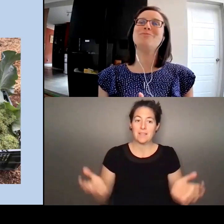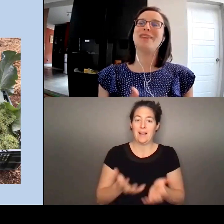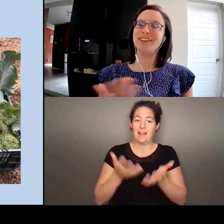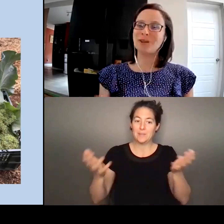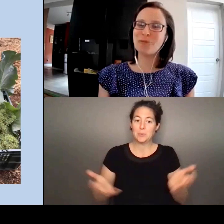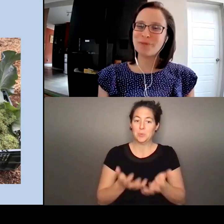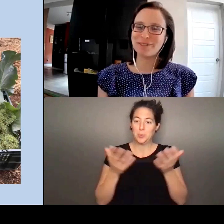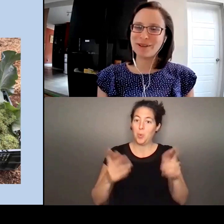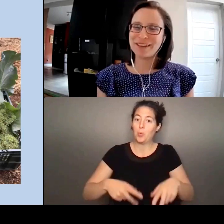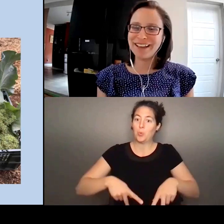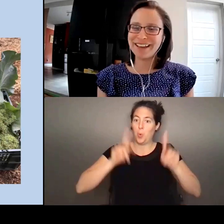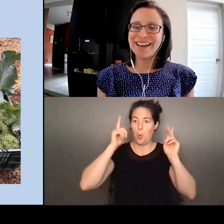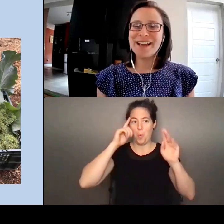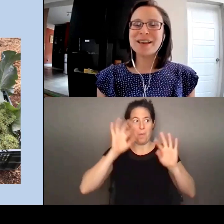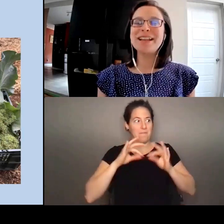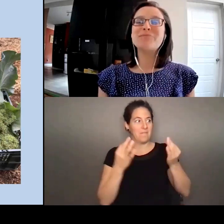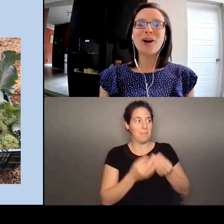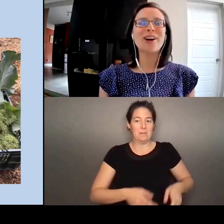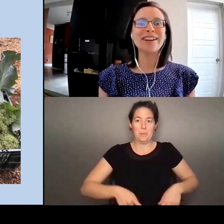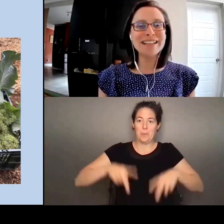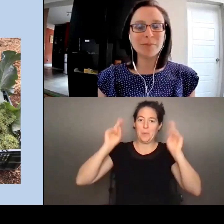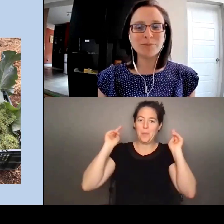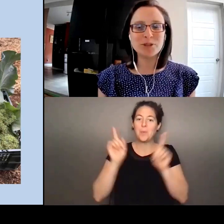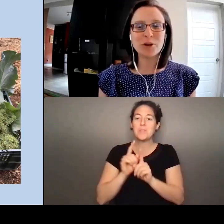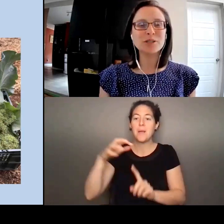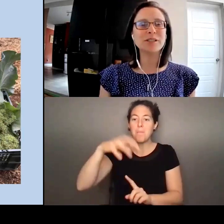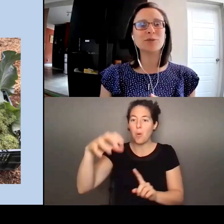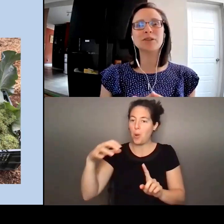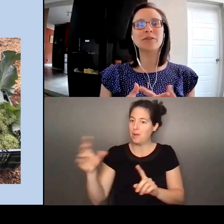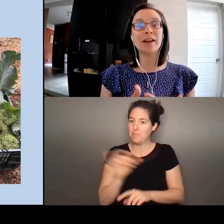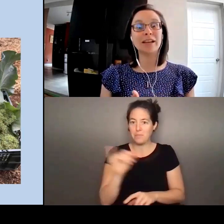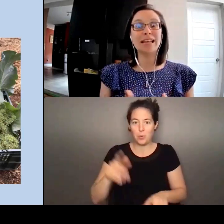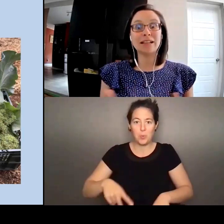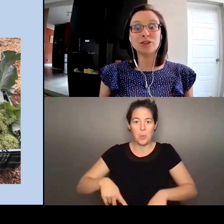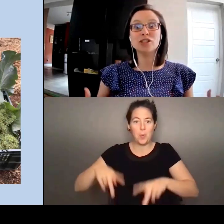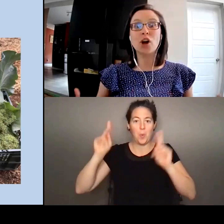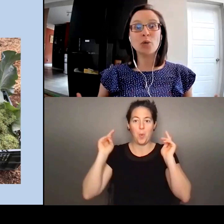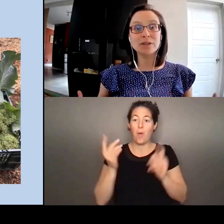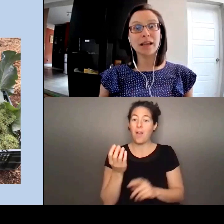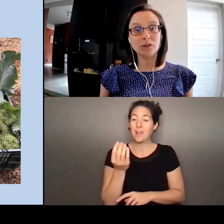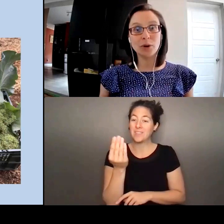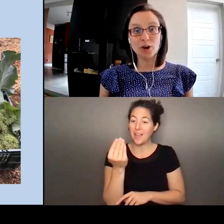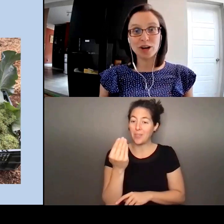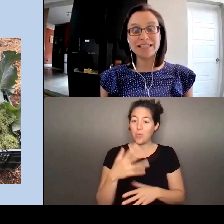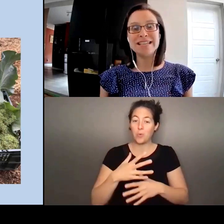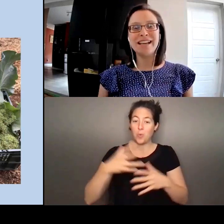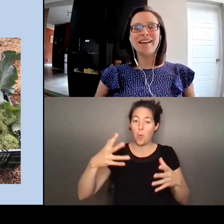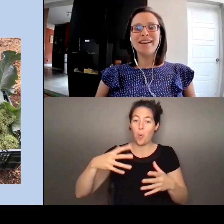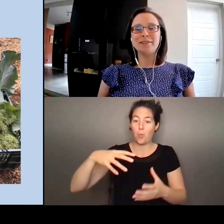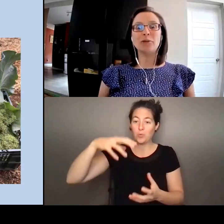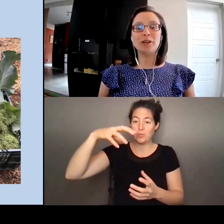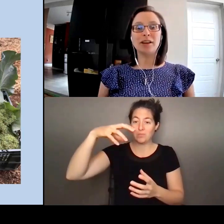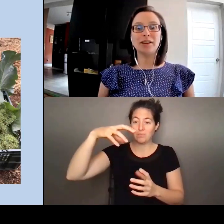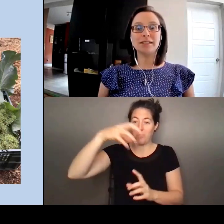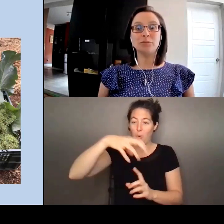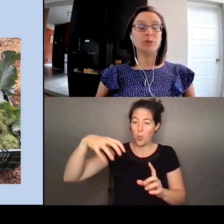fait, bien trop pour ma famille. Et les brocolis, la même chose. Je me suis retrouvée avec 14 grosses têtes de brocolis.